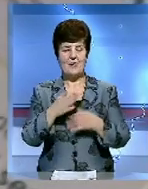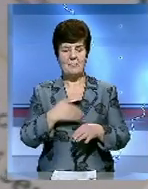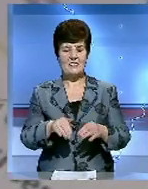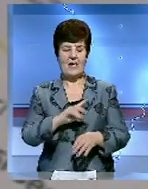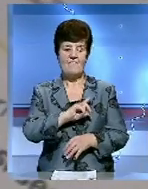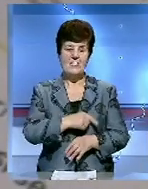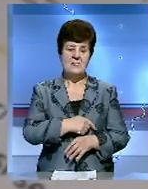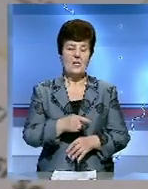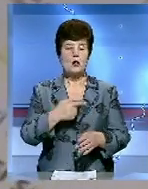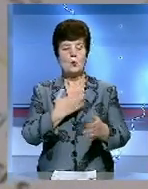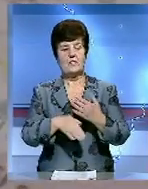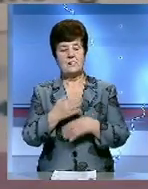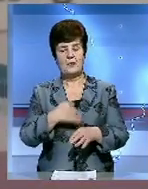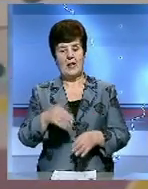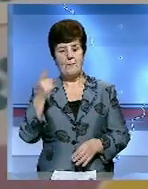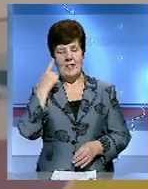cu dizabilități mentale,